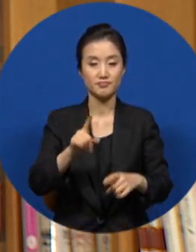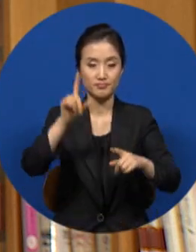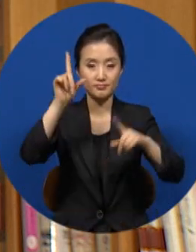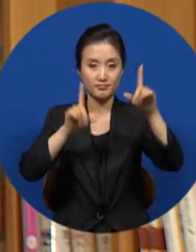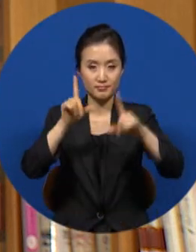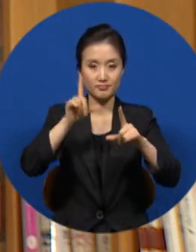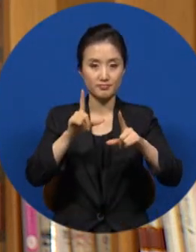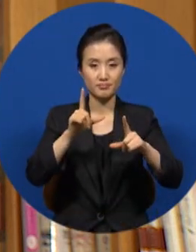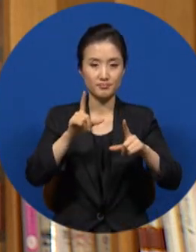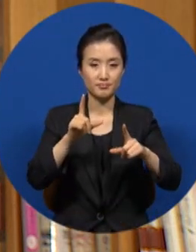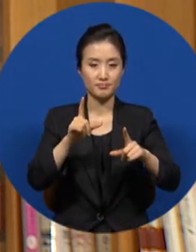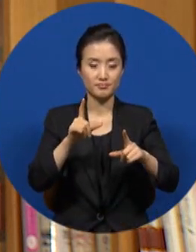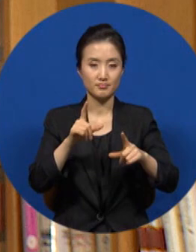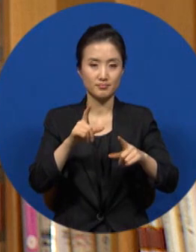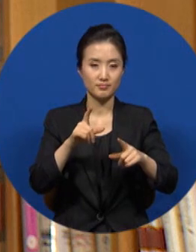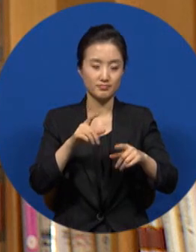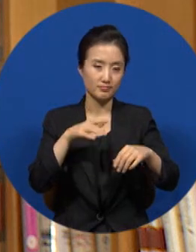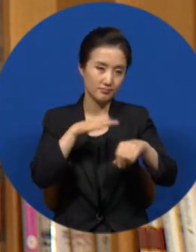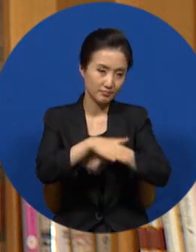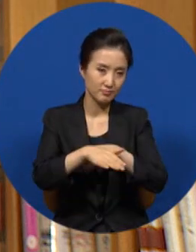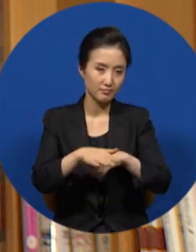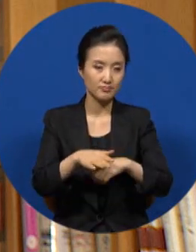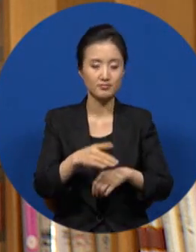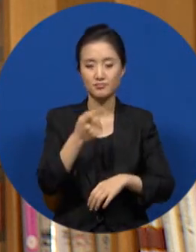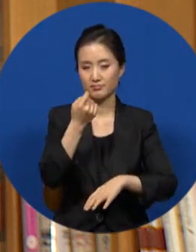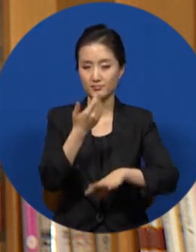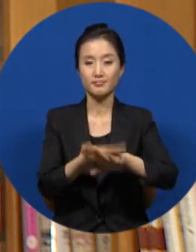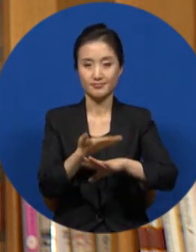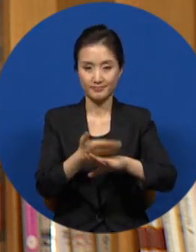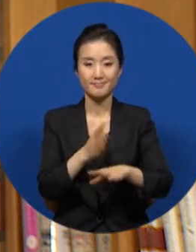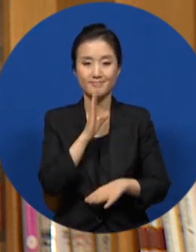동일하다. 그래서 특정한 사주가